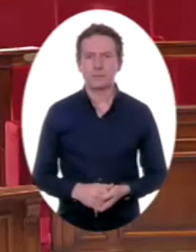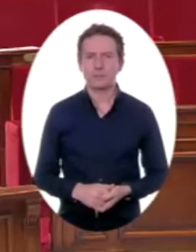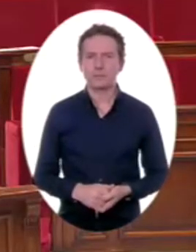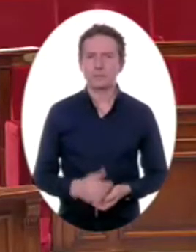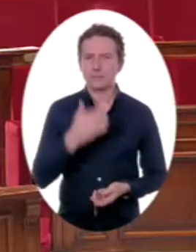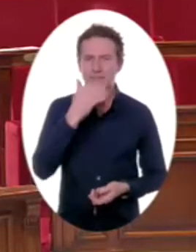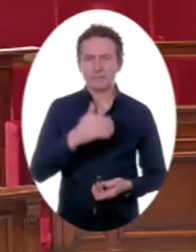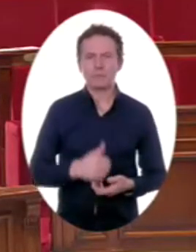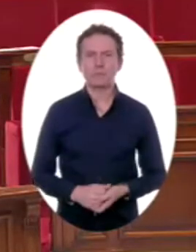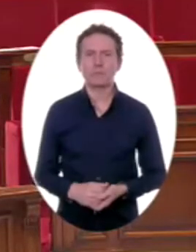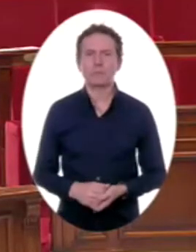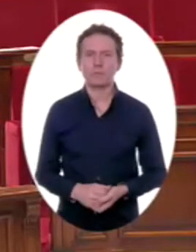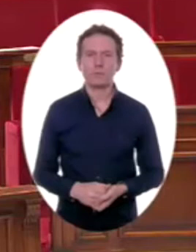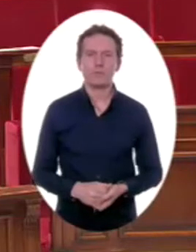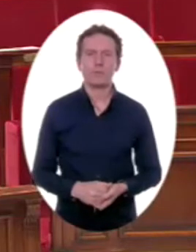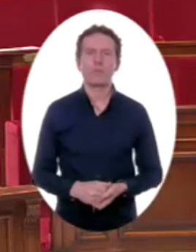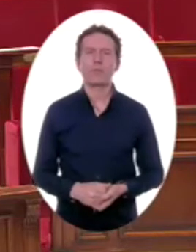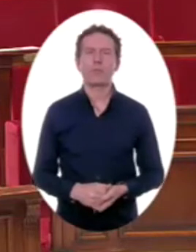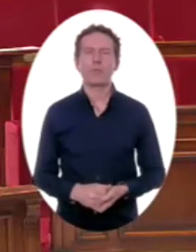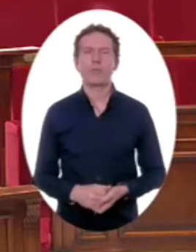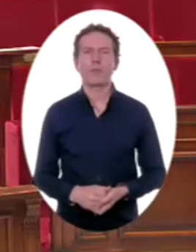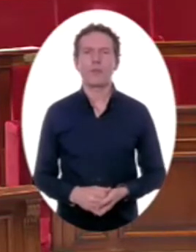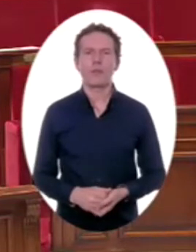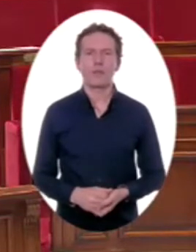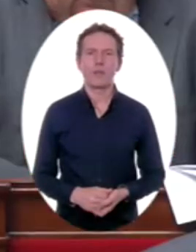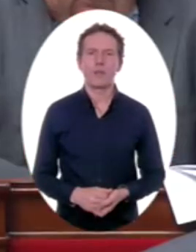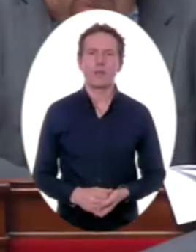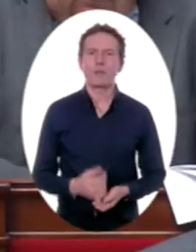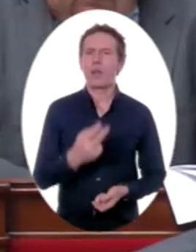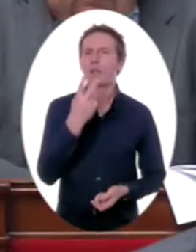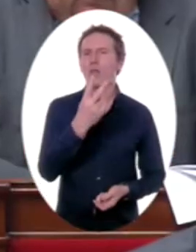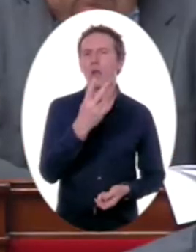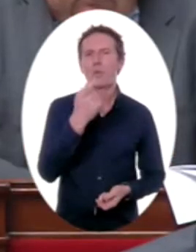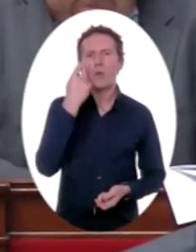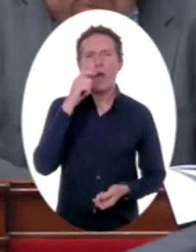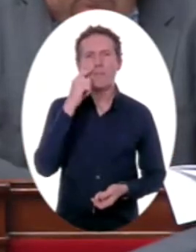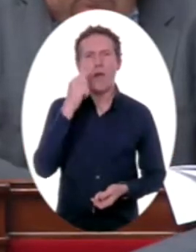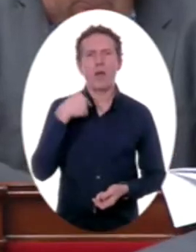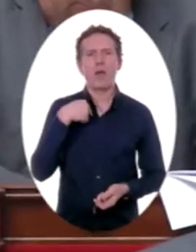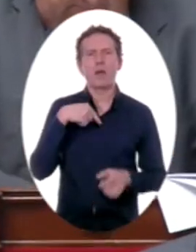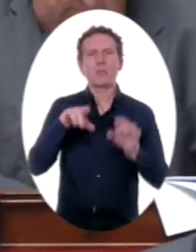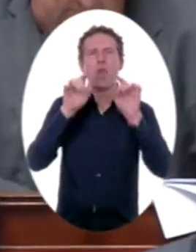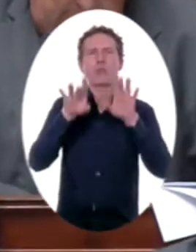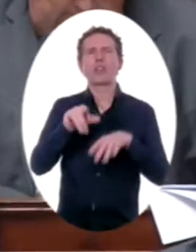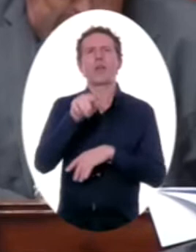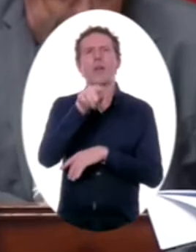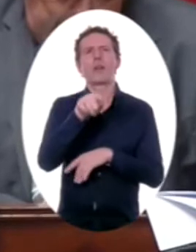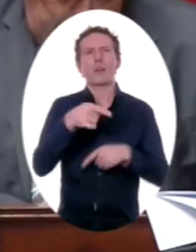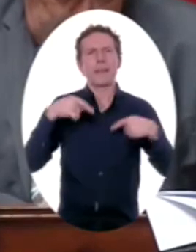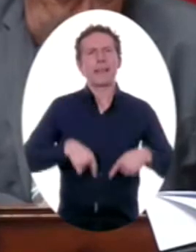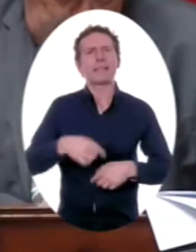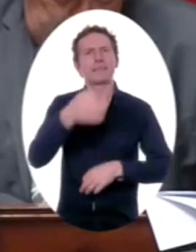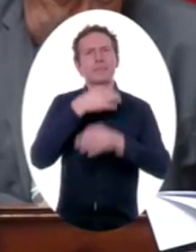Merci Madame la Présidente. J'aurais deux remarques sous forme d'objection à ce que vous avez dit, Madame le Ministre.